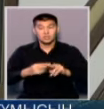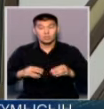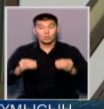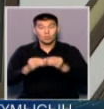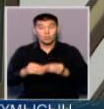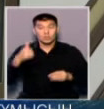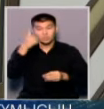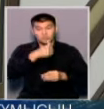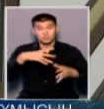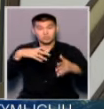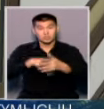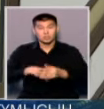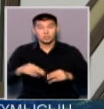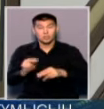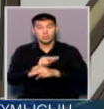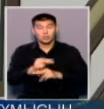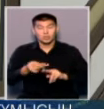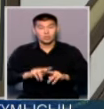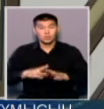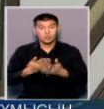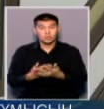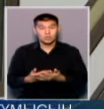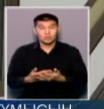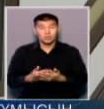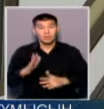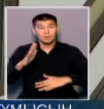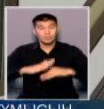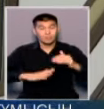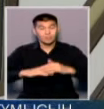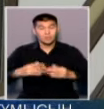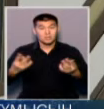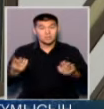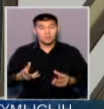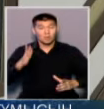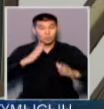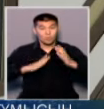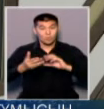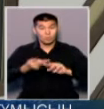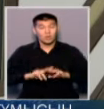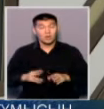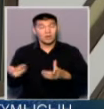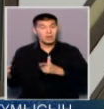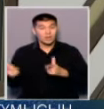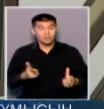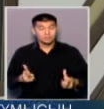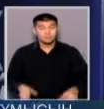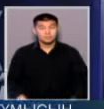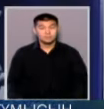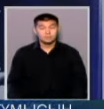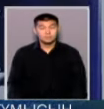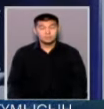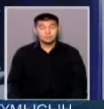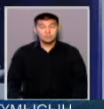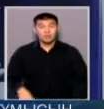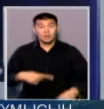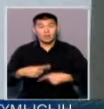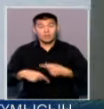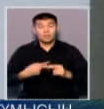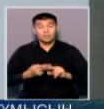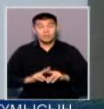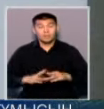жылдықтың ішінде біздің өндірісте сұранысқа ұшырайтын мамандықтарға біздің университет даярлауға дайын. Осыдан кейін